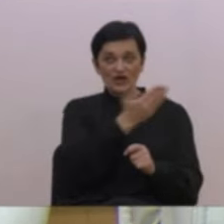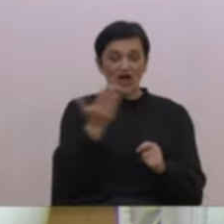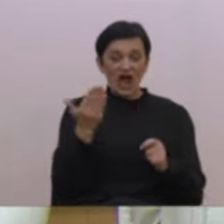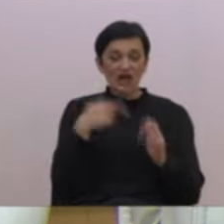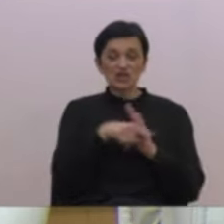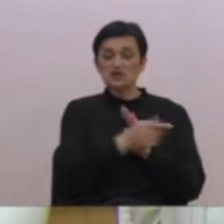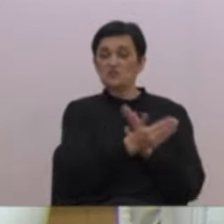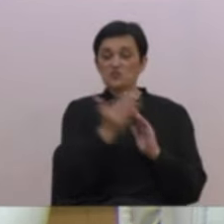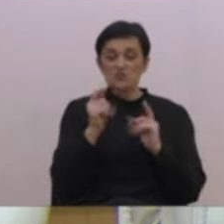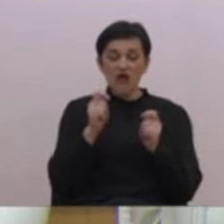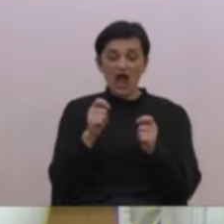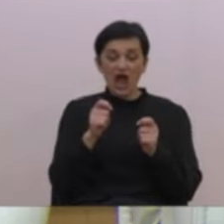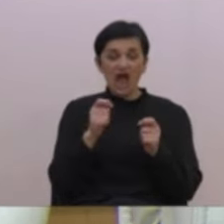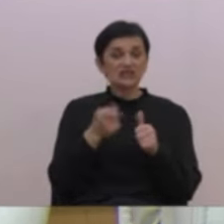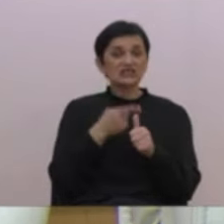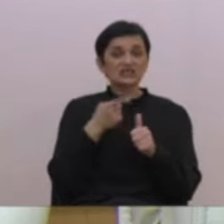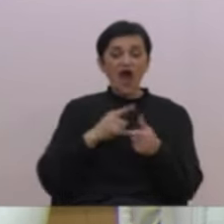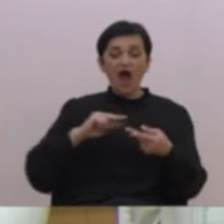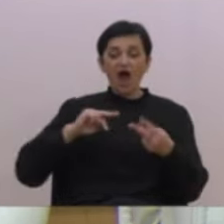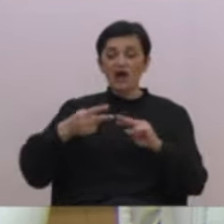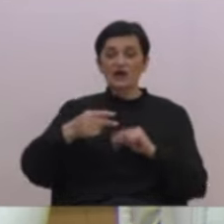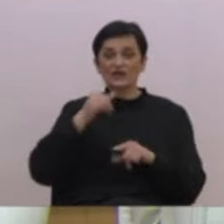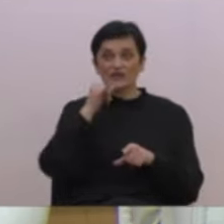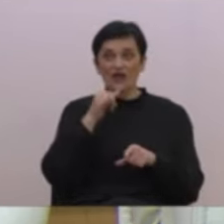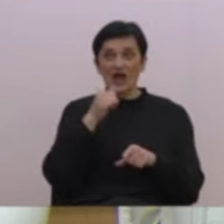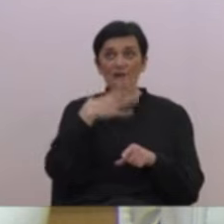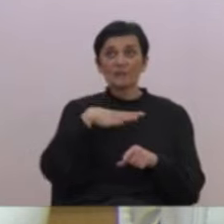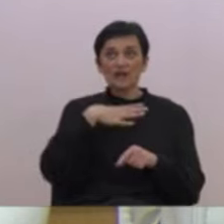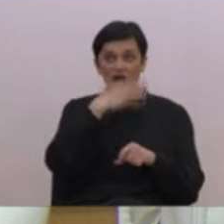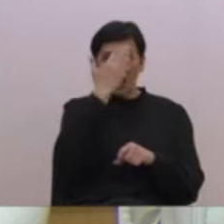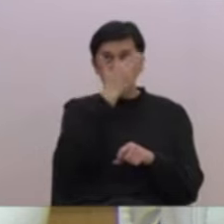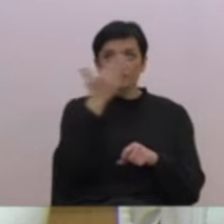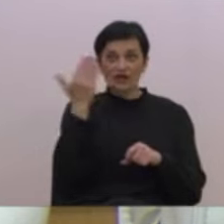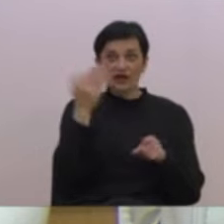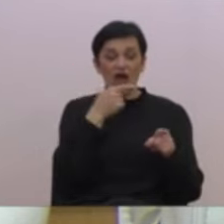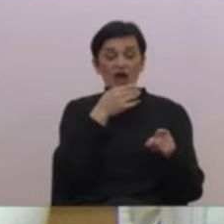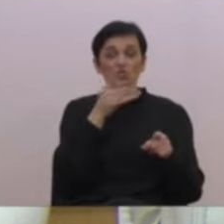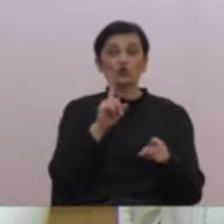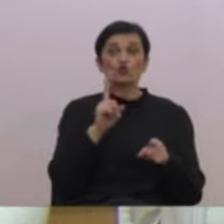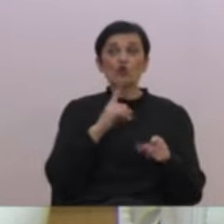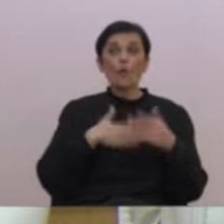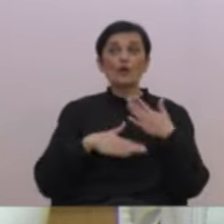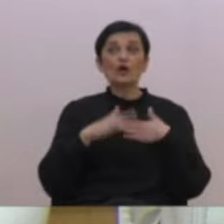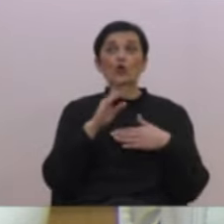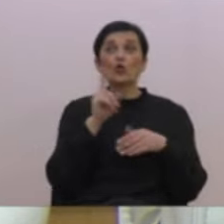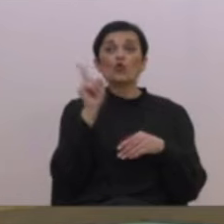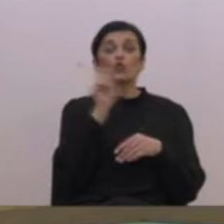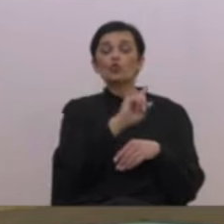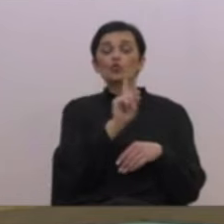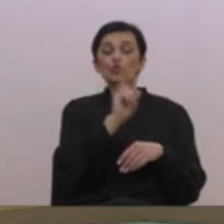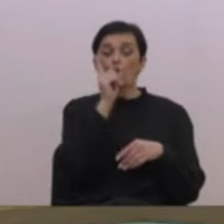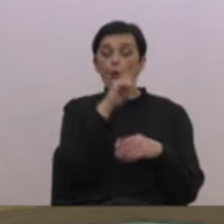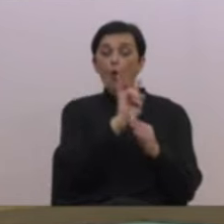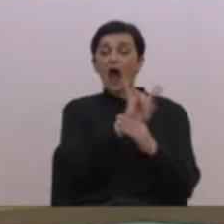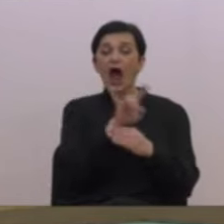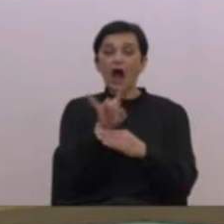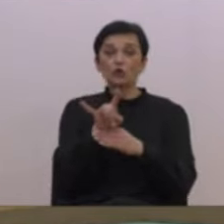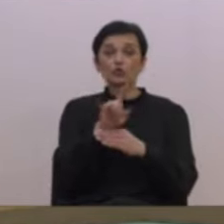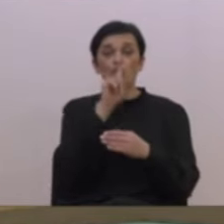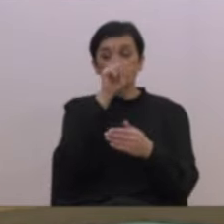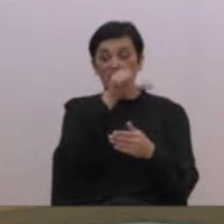ვეღარ გადაარქმევთ ამას სახელს, არ არის ქართველ ხალხში და ქართველ ხალხს იქნება რომ გვიხარია, რომ საქართველოს ნაკრები